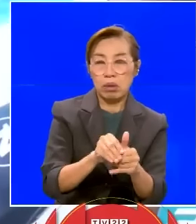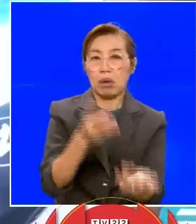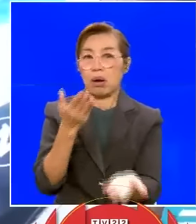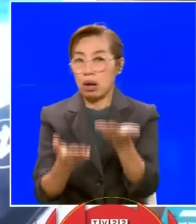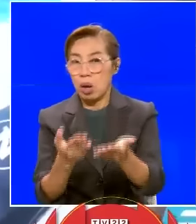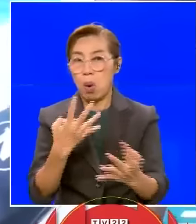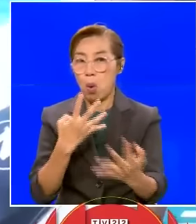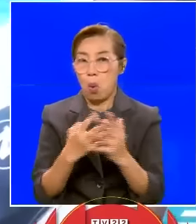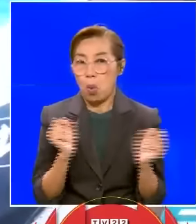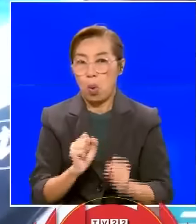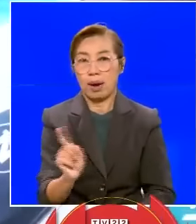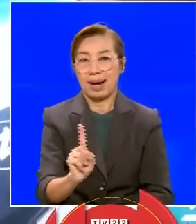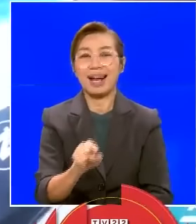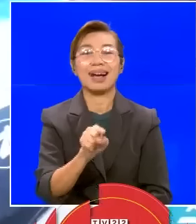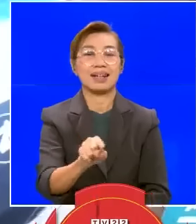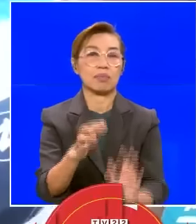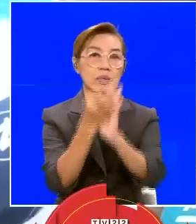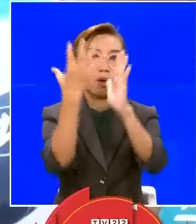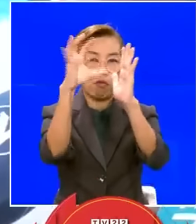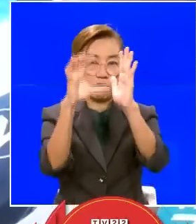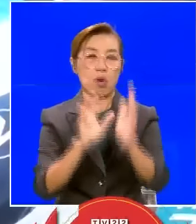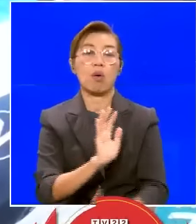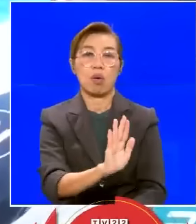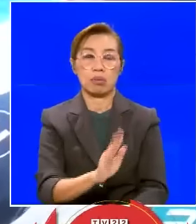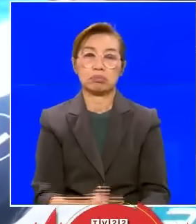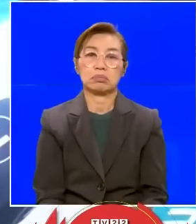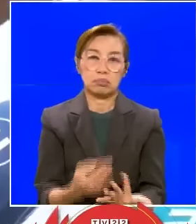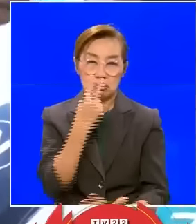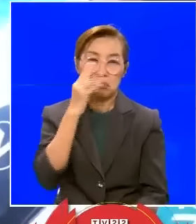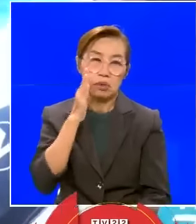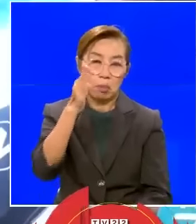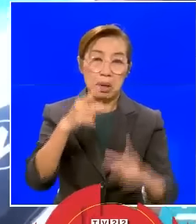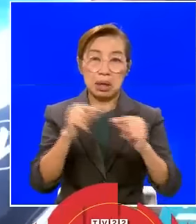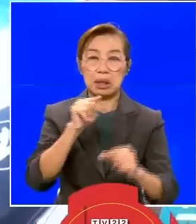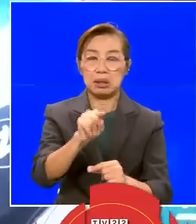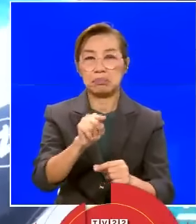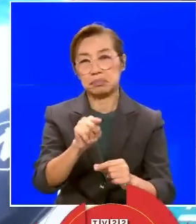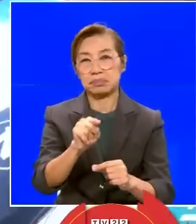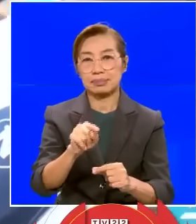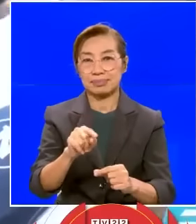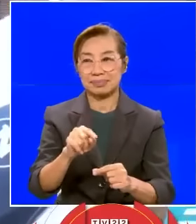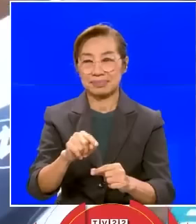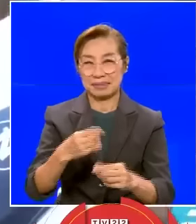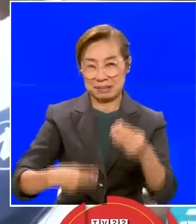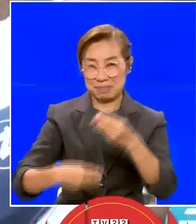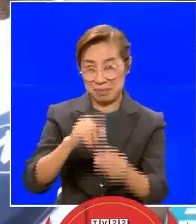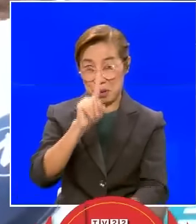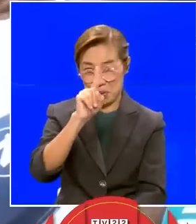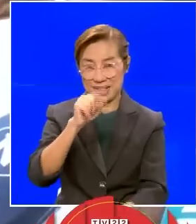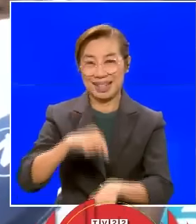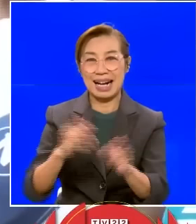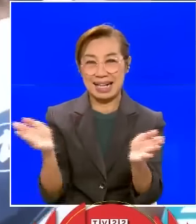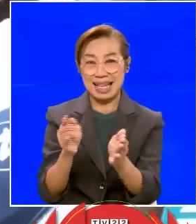แหละค่ะก็เป็นการสื่อสารผ่านทางโซเชียลกันออกมานะคะก็ต้องเรียกได้ว่าคดีนี้เน า ะ แถมไปอีกคนเลยไหมล่ะสั้น ๆค่ะ